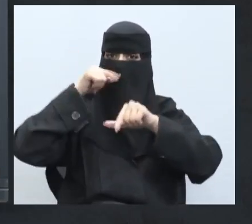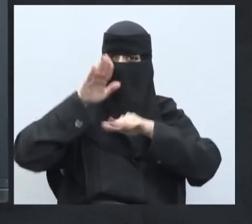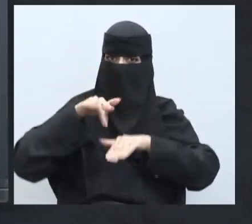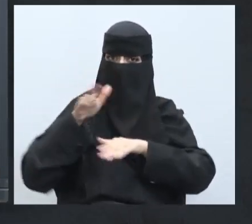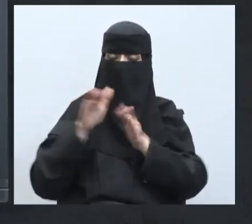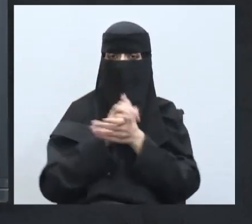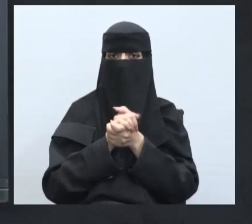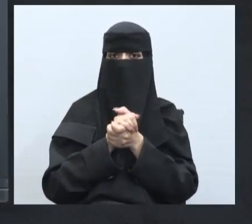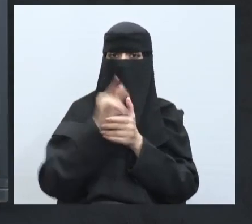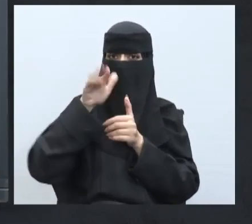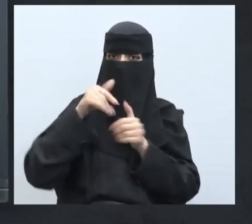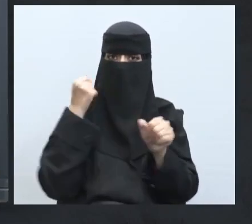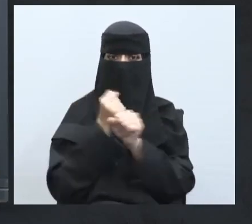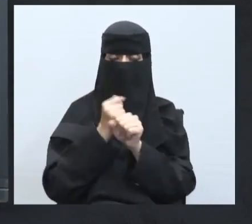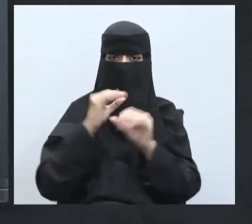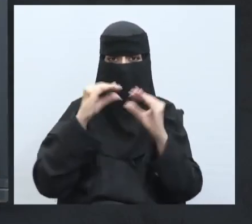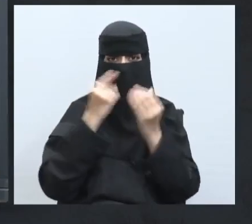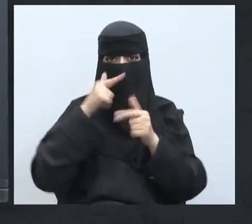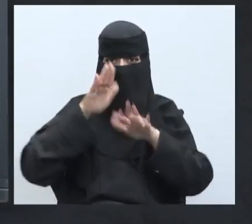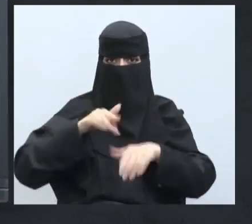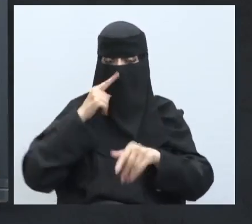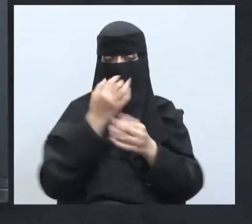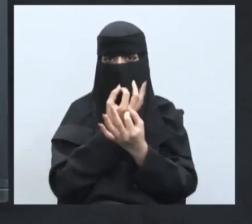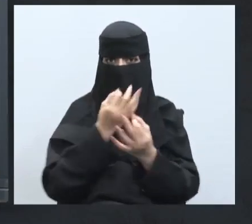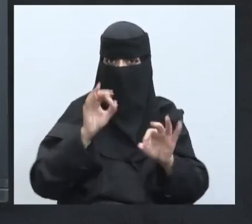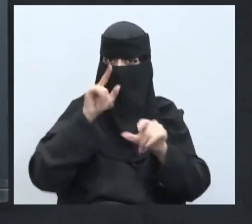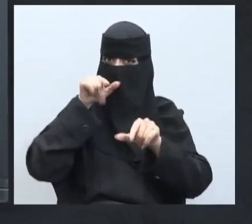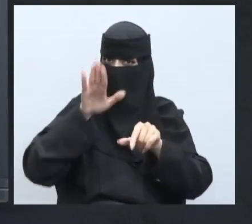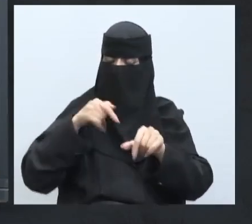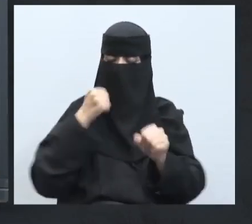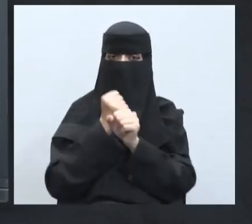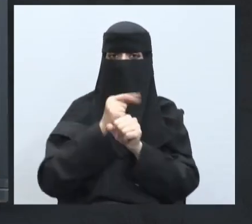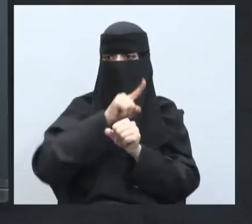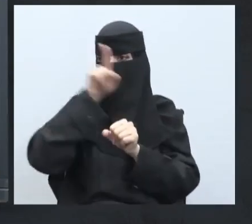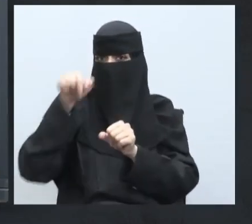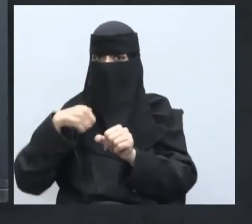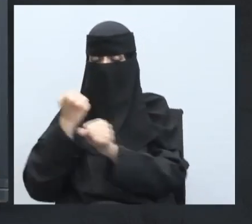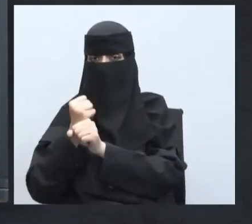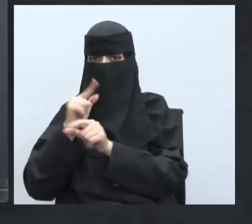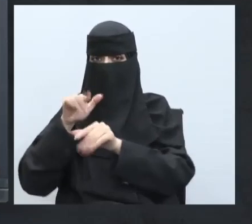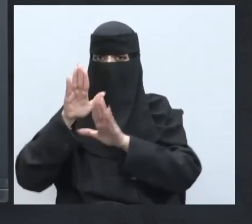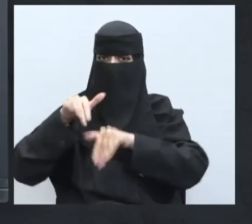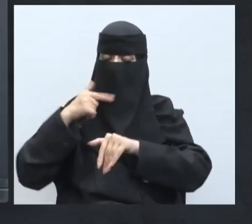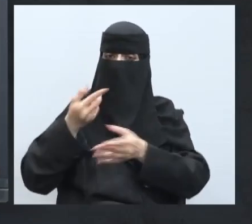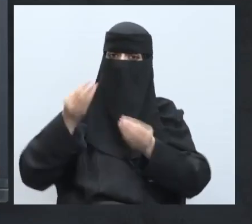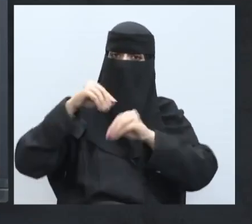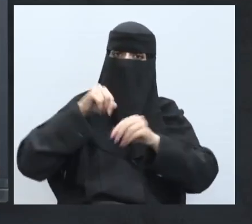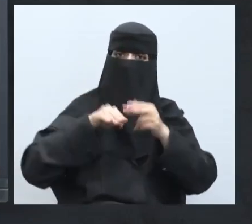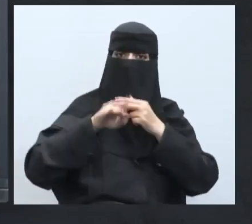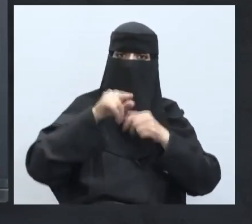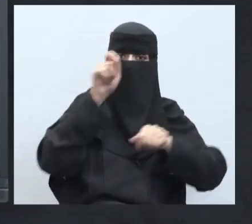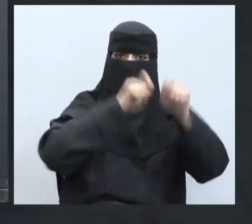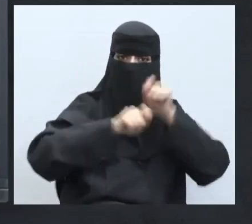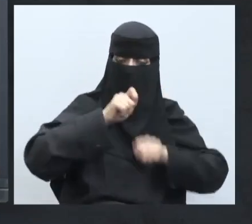ذكرنا في عمل الاداره لابد ان يتم هذا العمل وفقا لهذه الوظائف وايضا من خلال